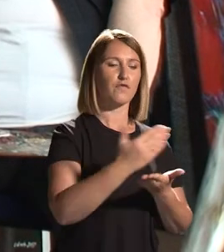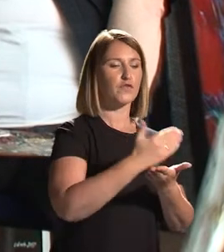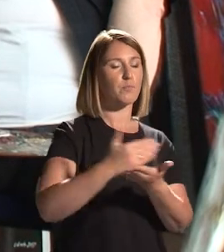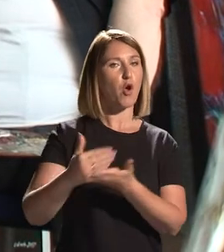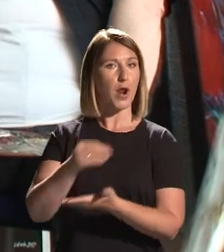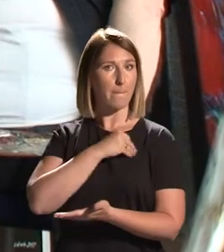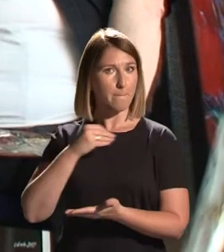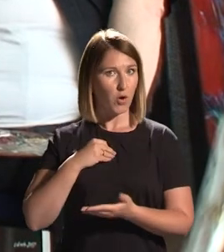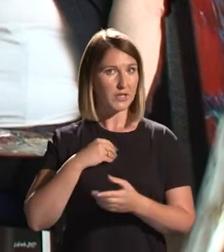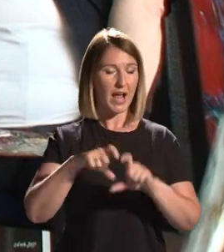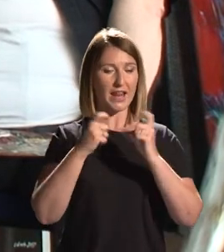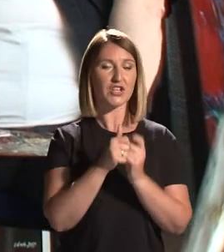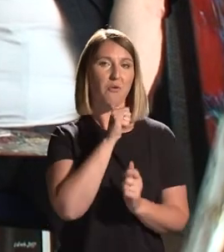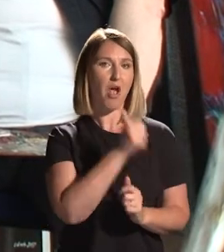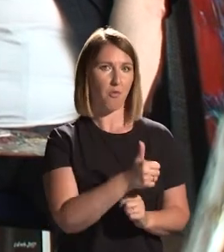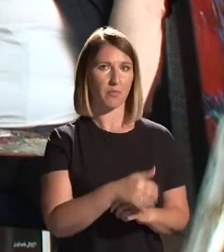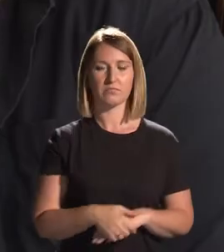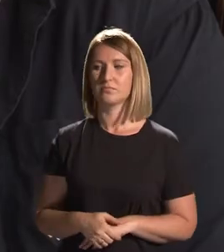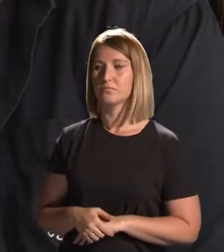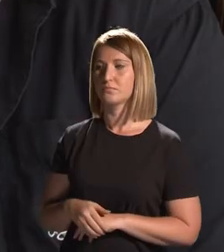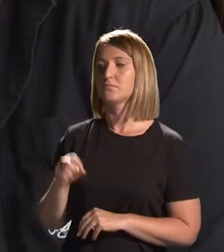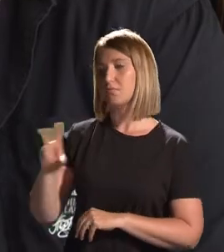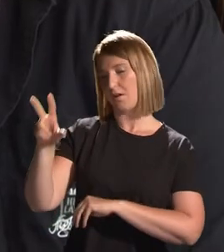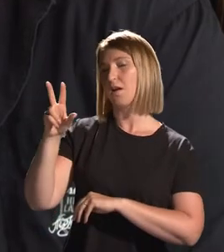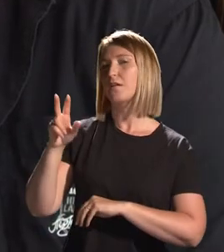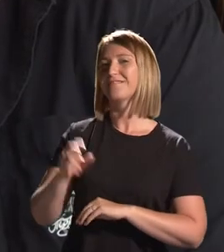powiem, polskich, ale także europejskich. Tak.